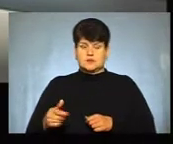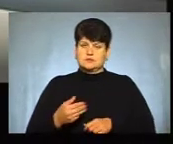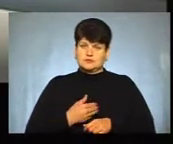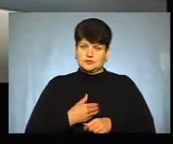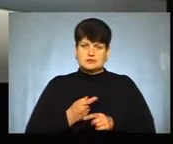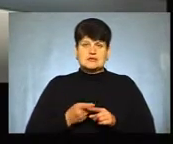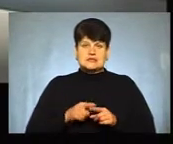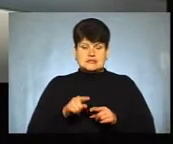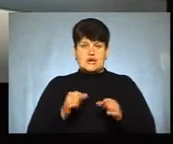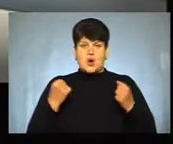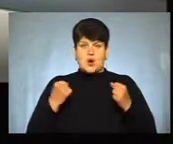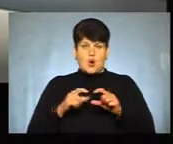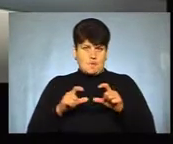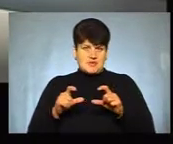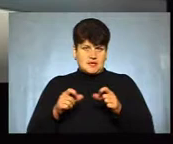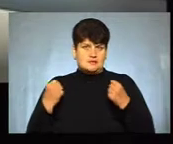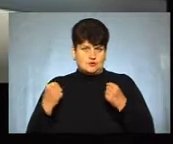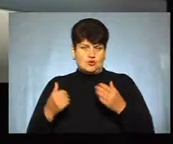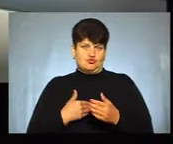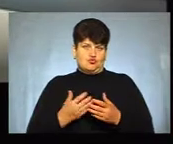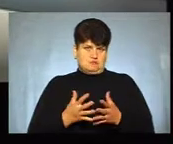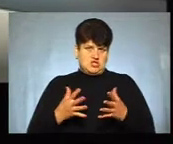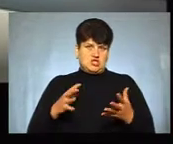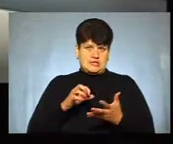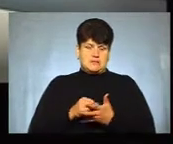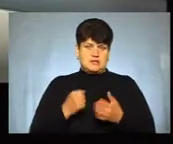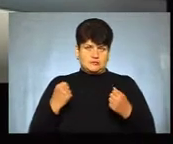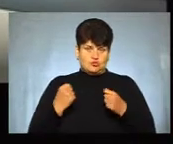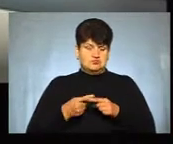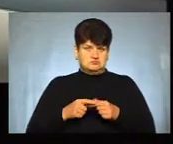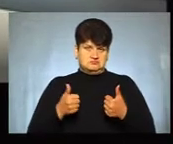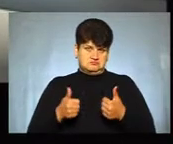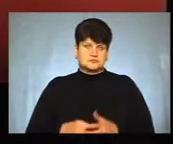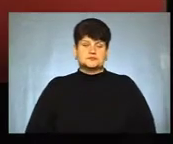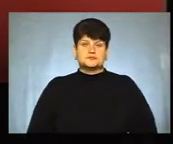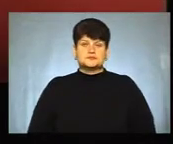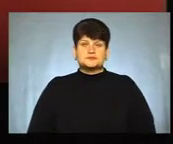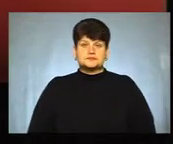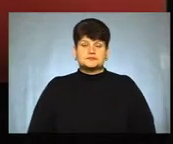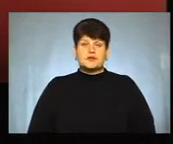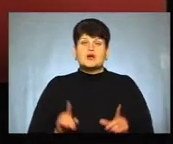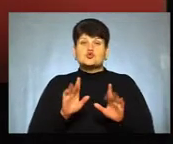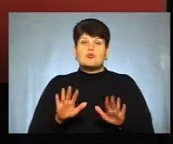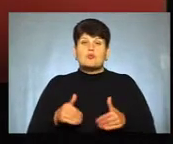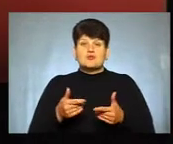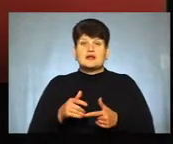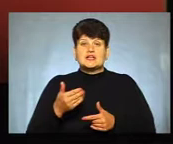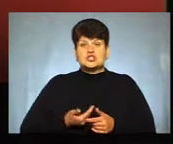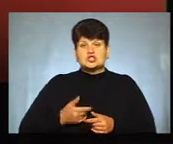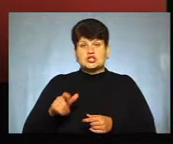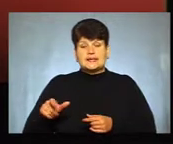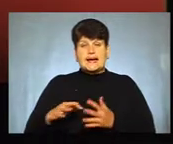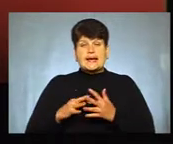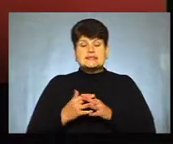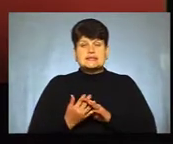об'єктів спортивних, вони прагнуть більше займатися спортом. Це дуже, дуже позитивна тенденція спостерігається. А що пропонували жителі сіл, які увійшли до